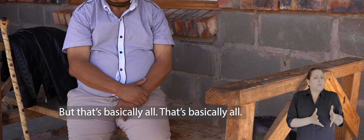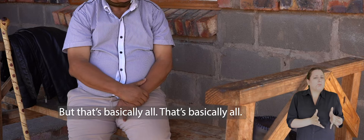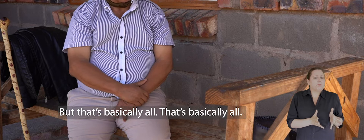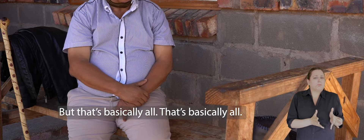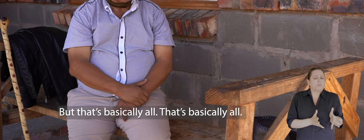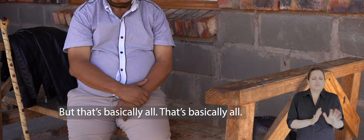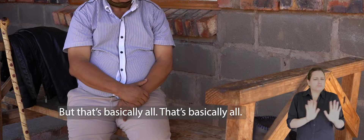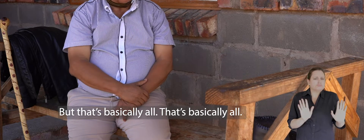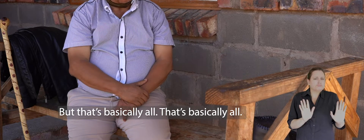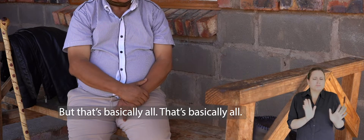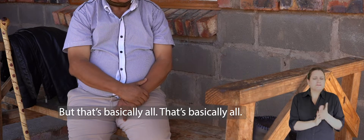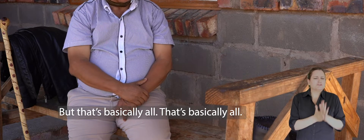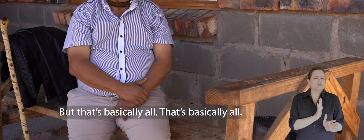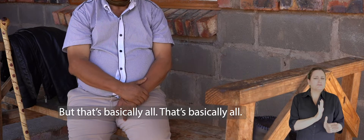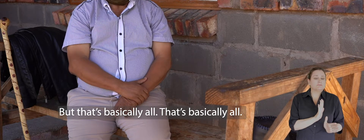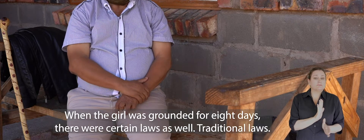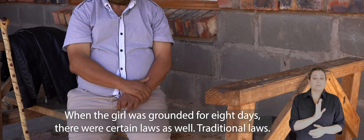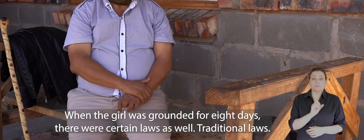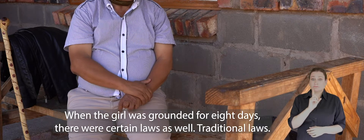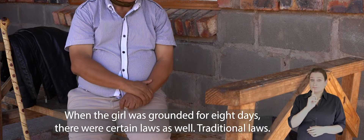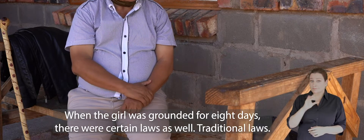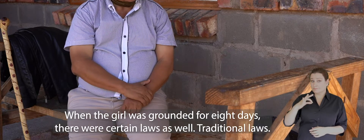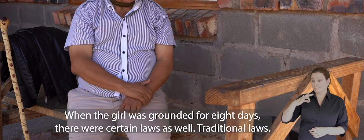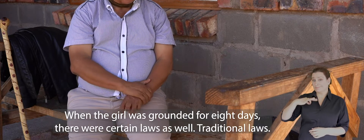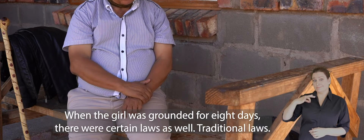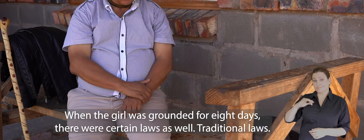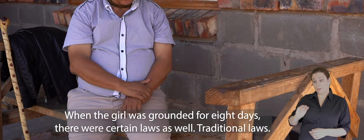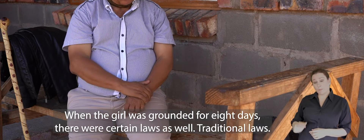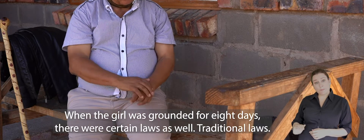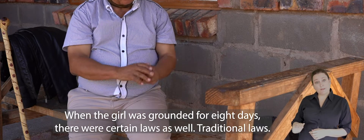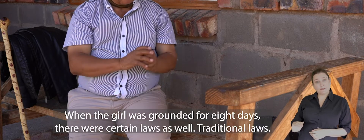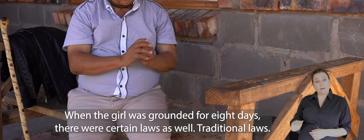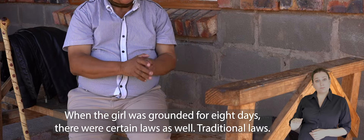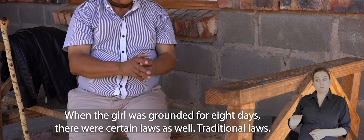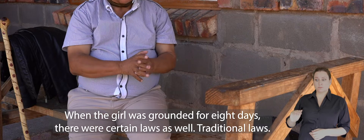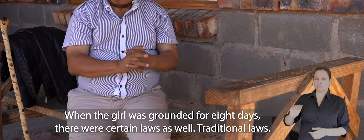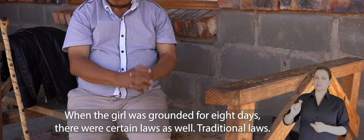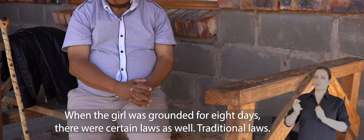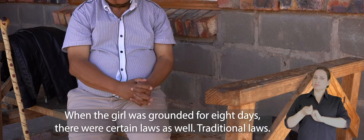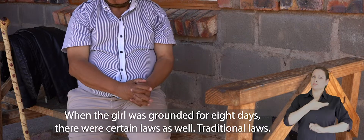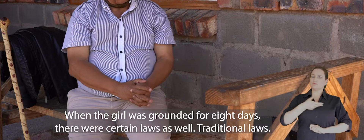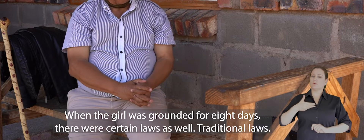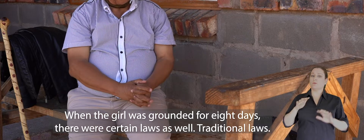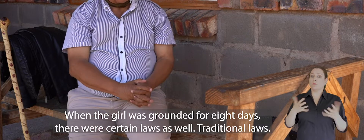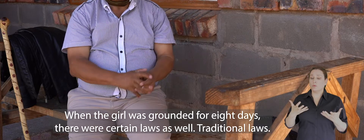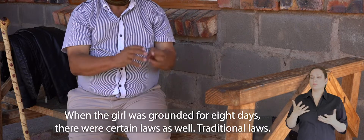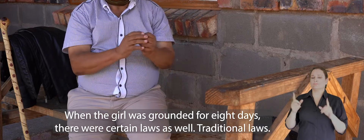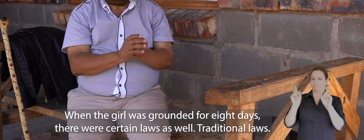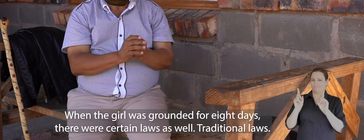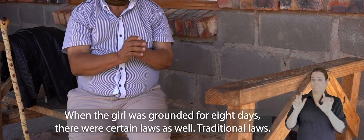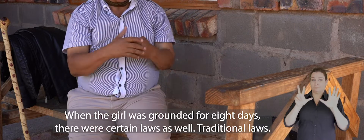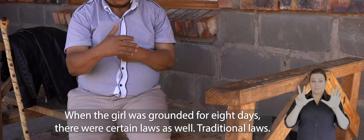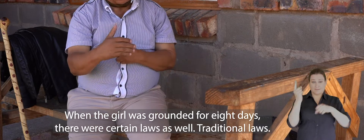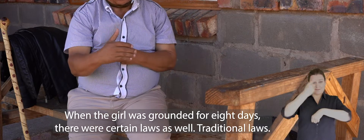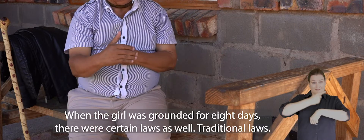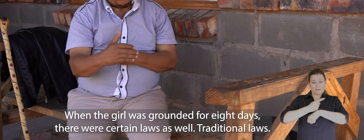al. Dat is basis al. Wanneer die meisjekind gehok wordt en die